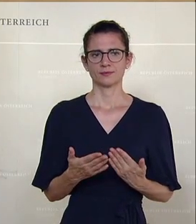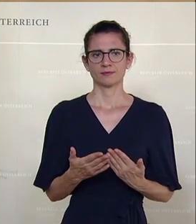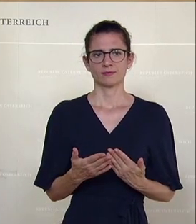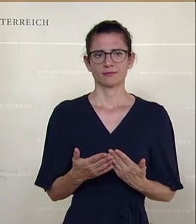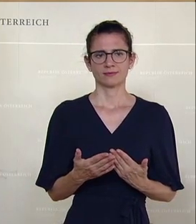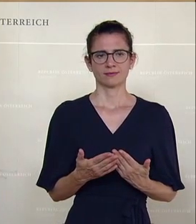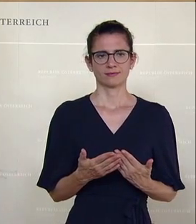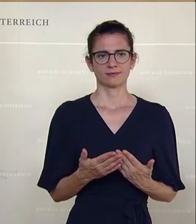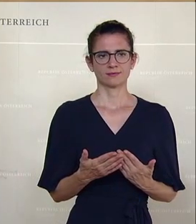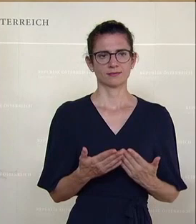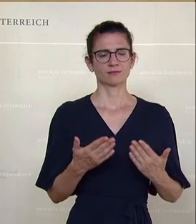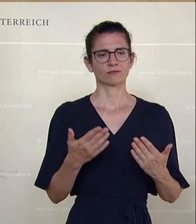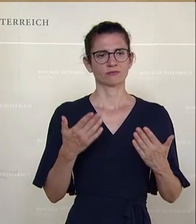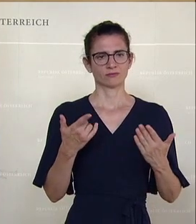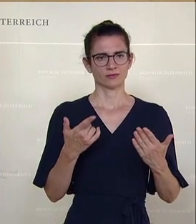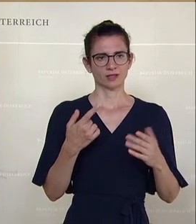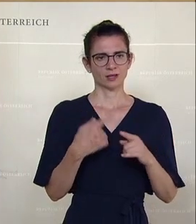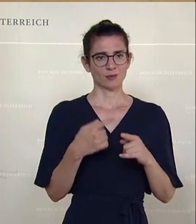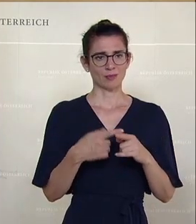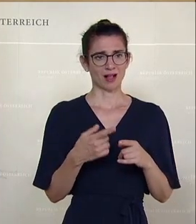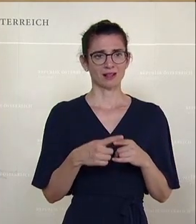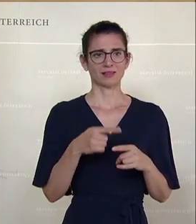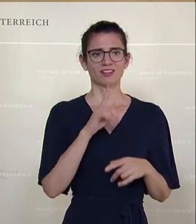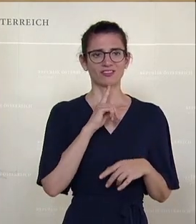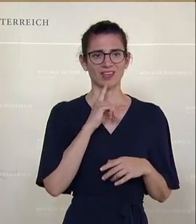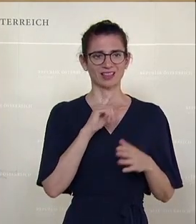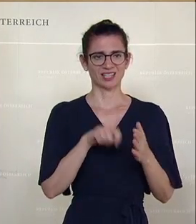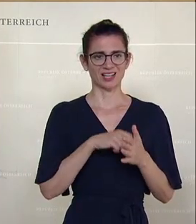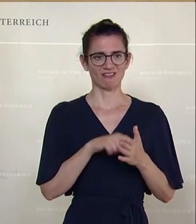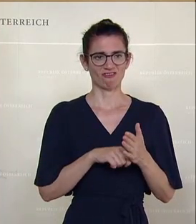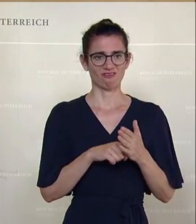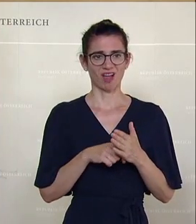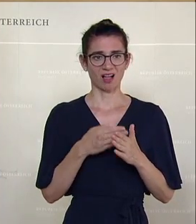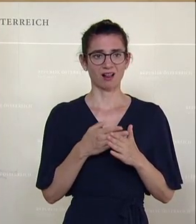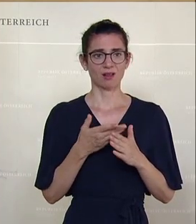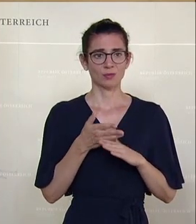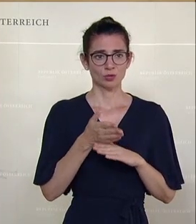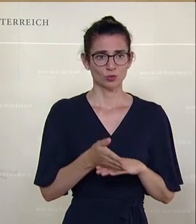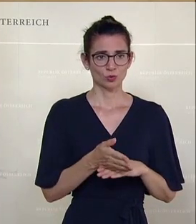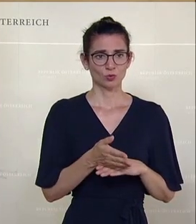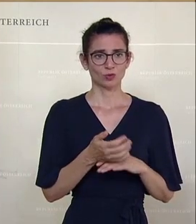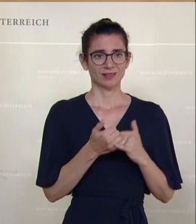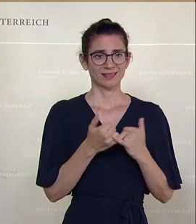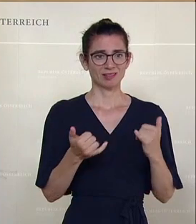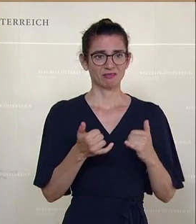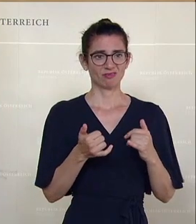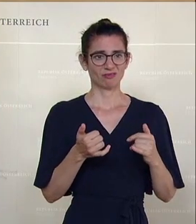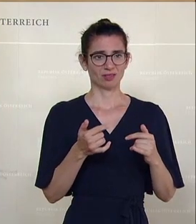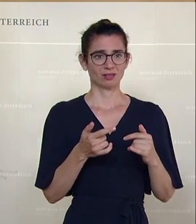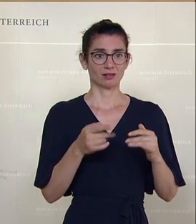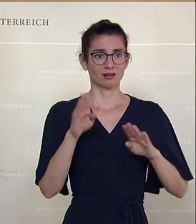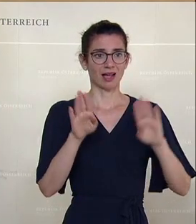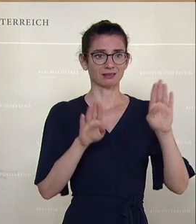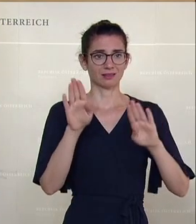Institutionen, da gehen schon bald weniger Leute hin wählen, als es zu wählbare Personen